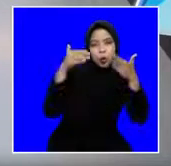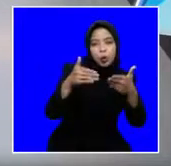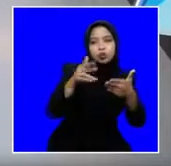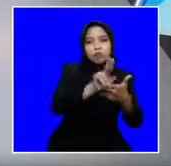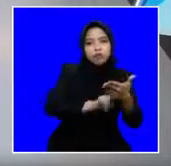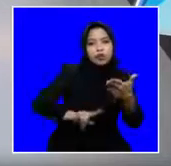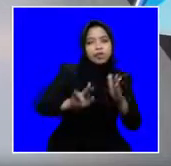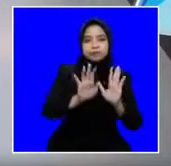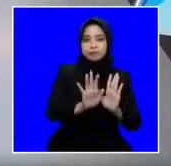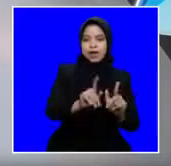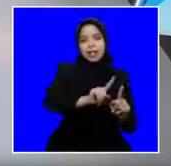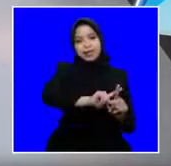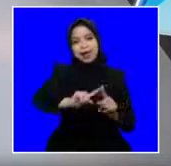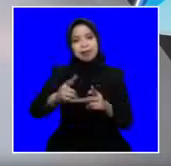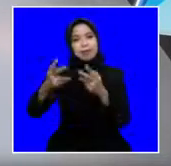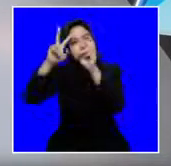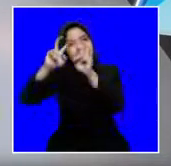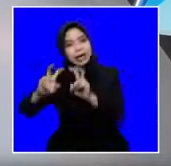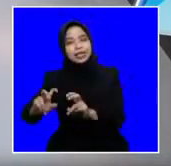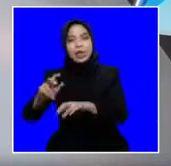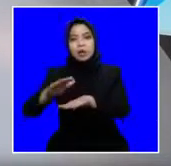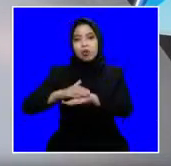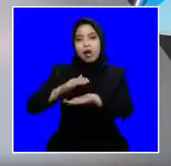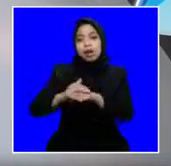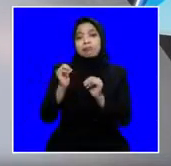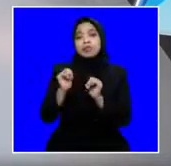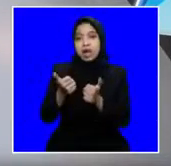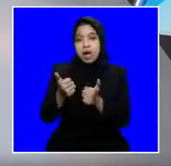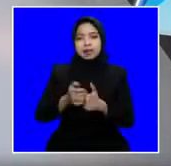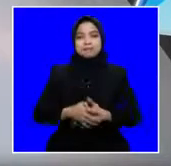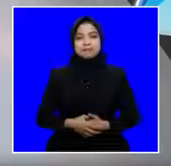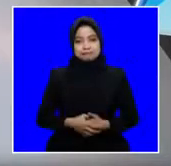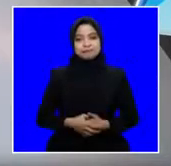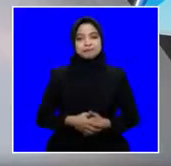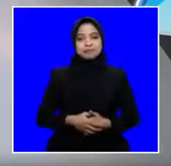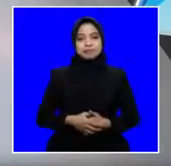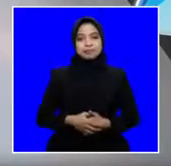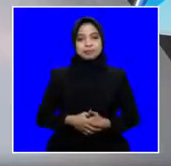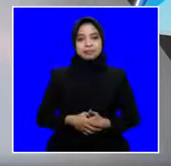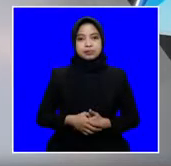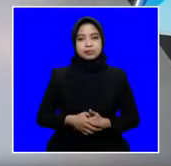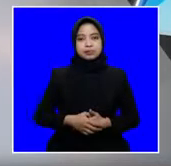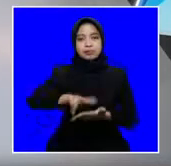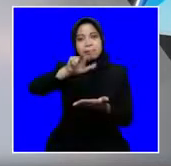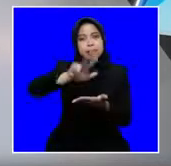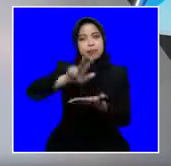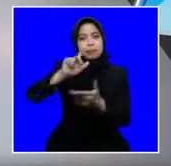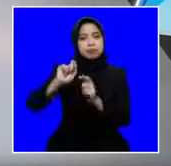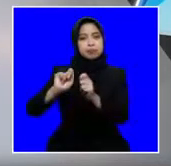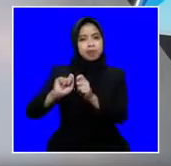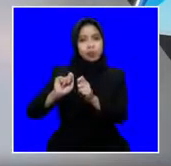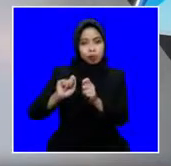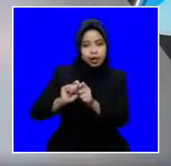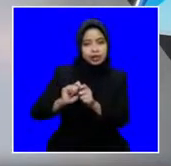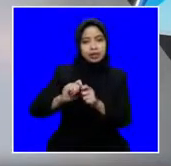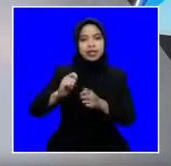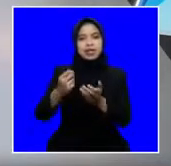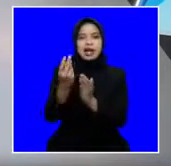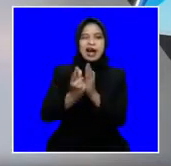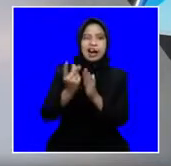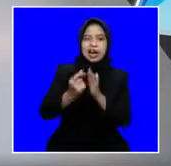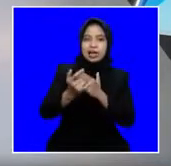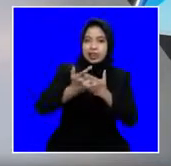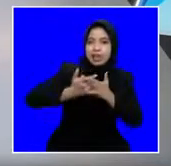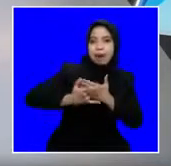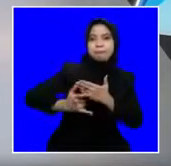tinggi, juga ranah penelitian dan budaya. Nah, oleh karena itu disusunlah keputusan Dewan Penyantun Dana Abadi